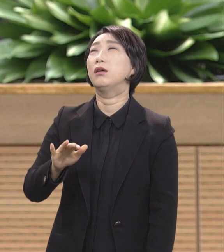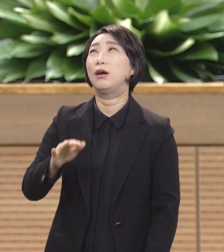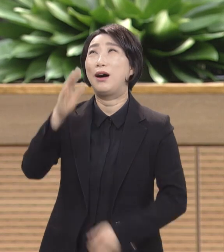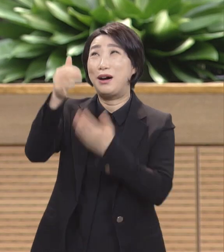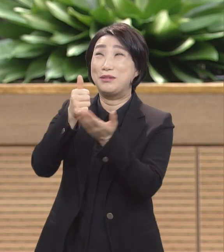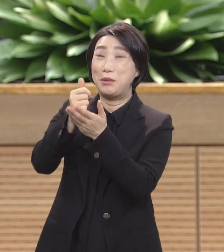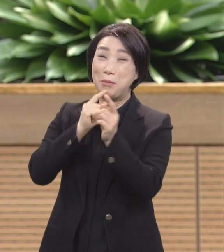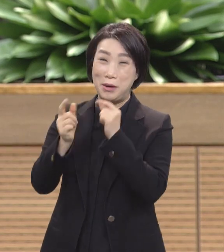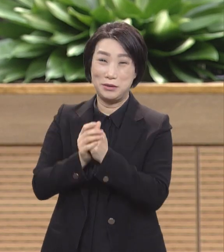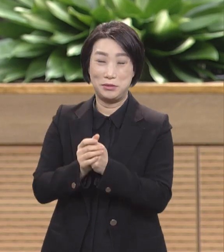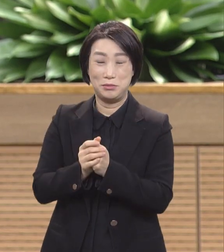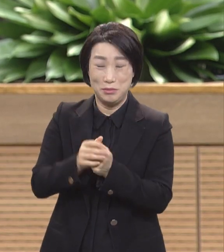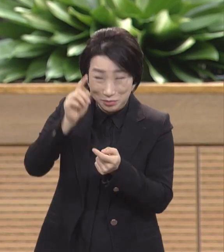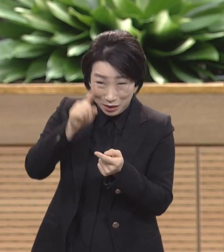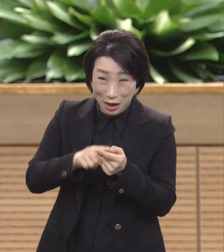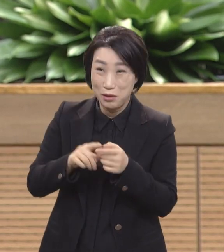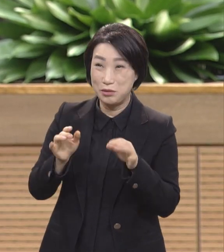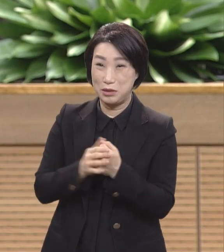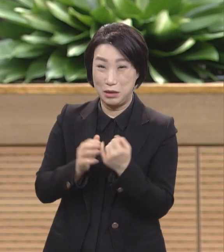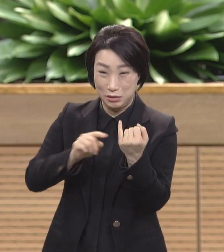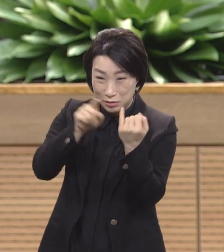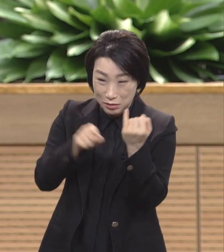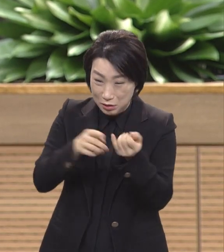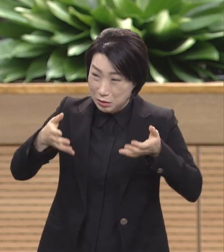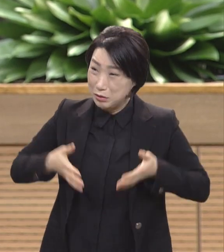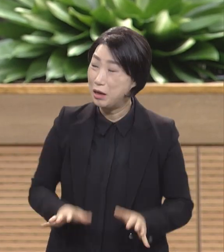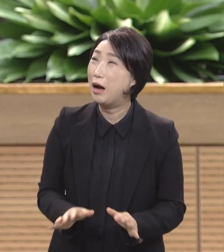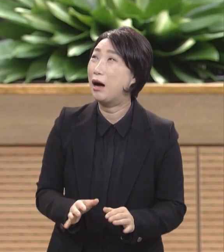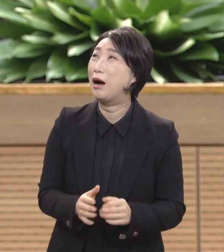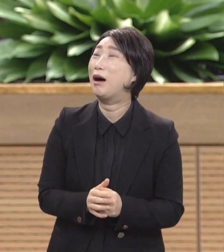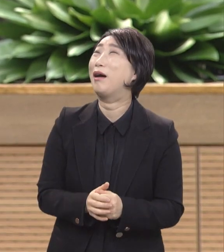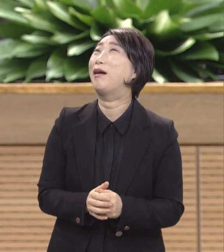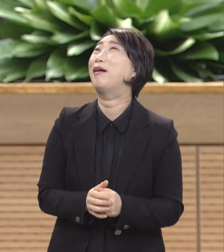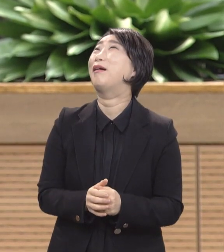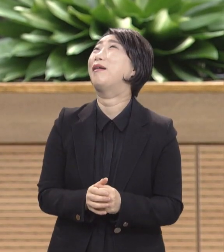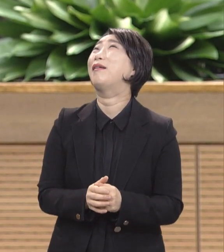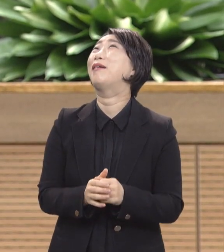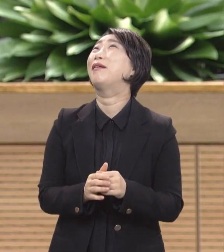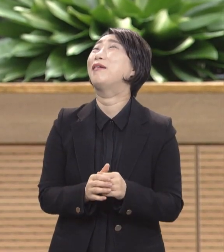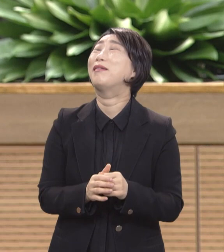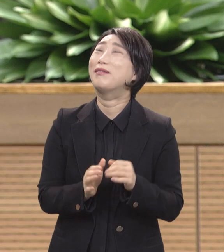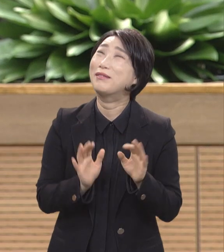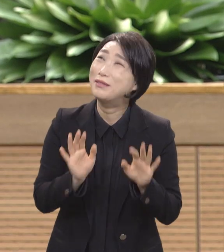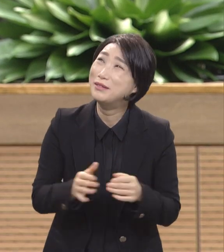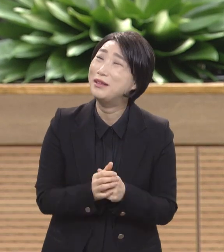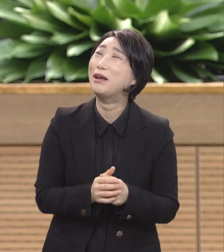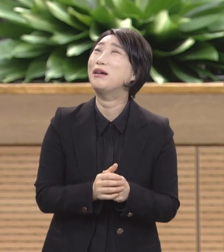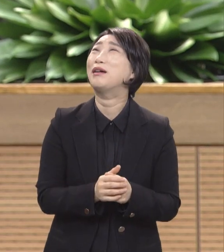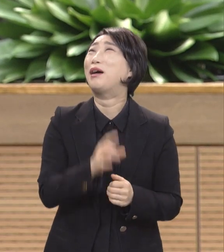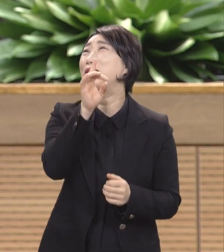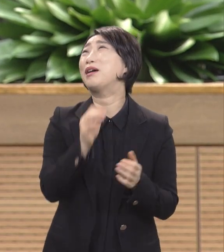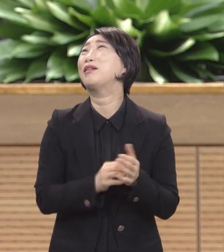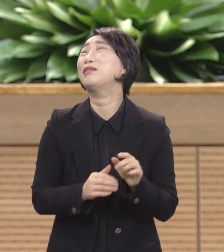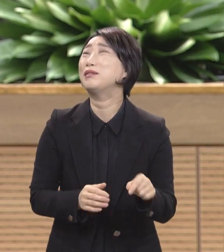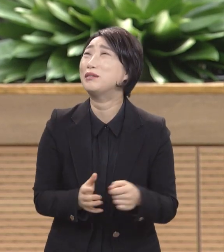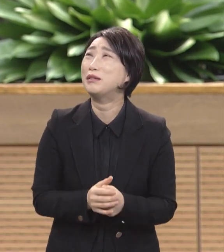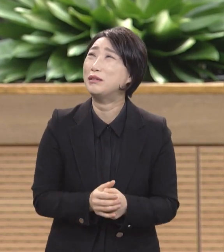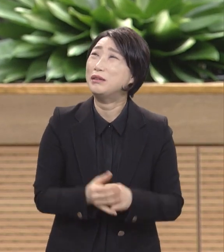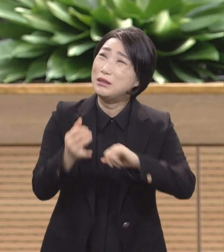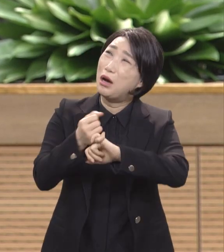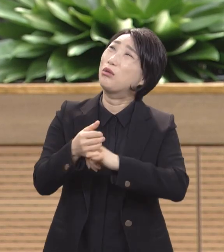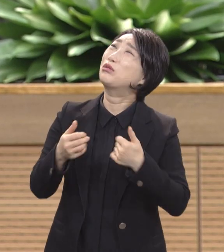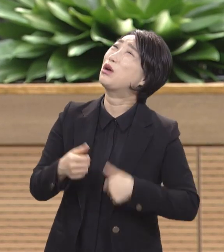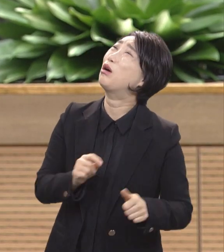하나님 말씀이 이루어져 나 아내가 노세원 중에 태어난 자식 이건